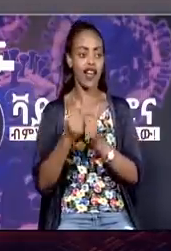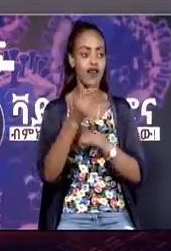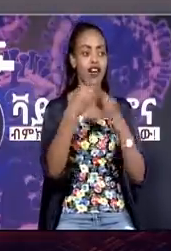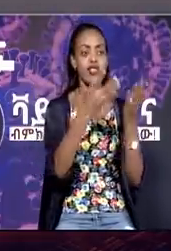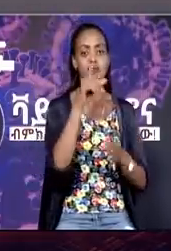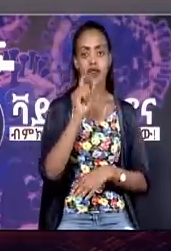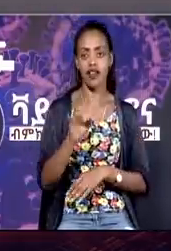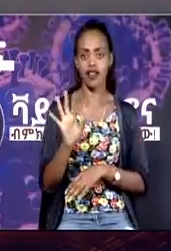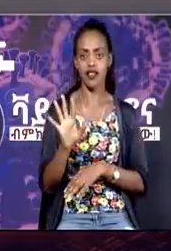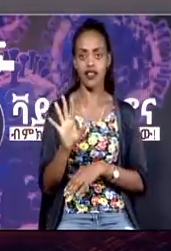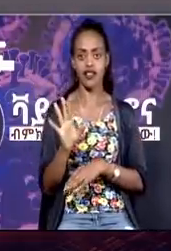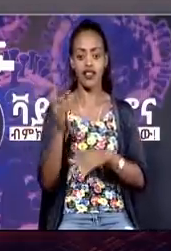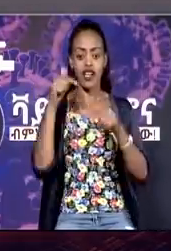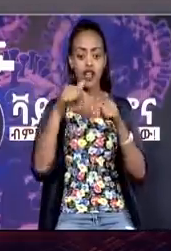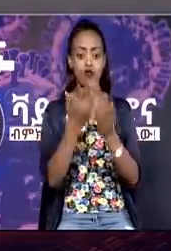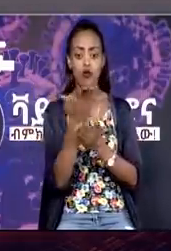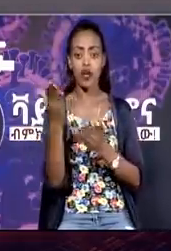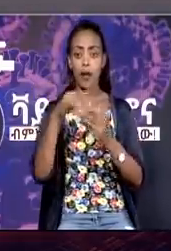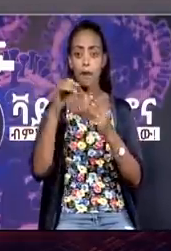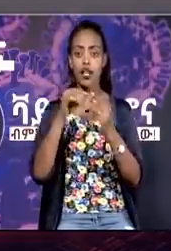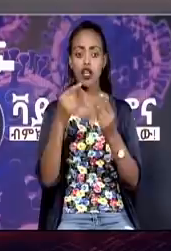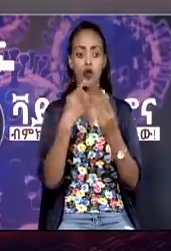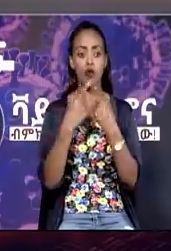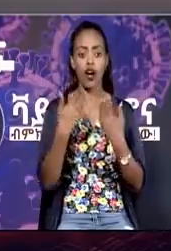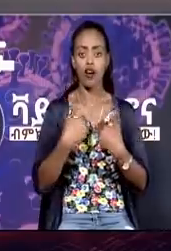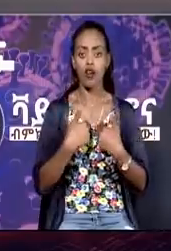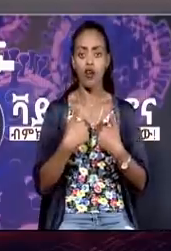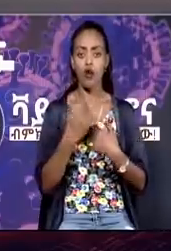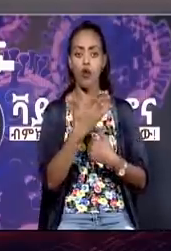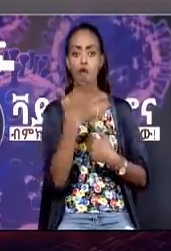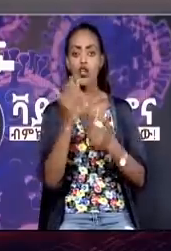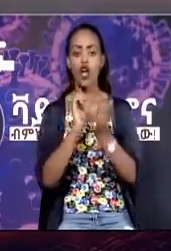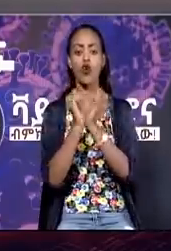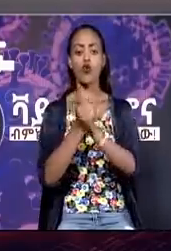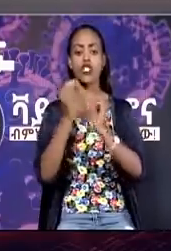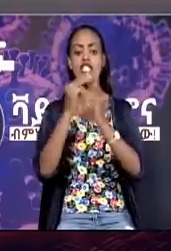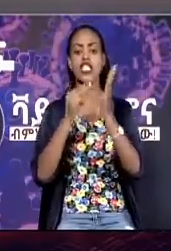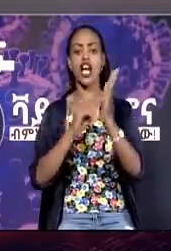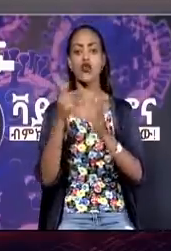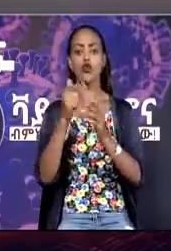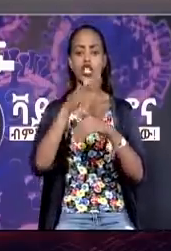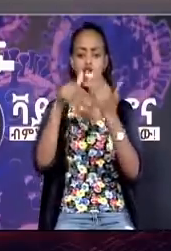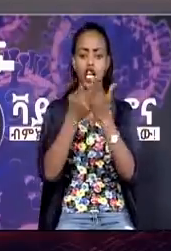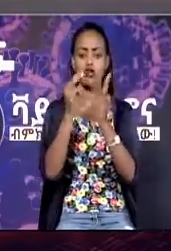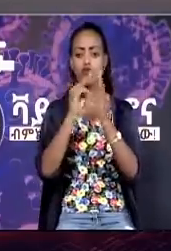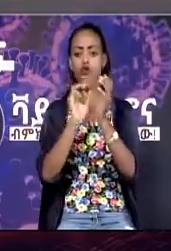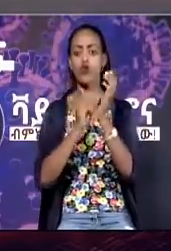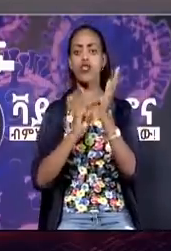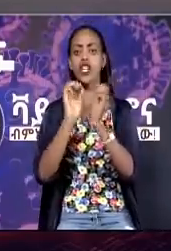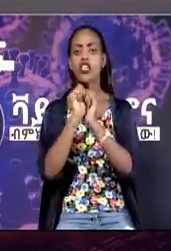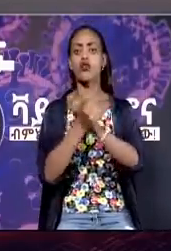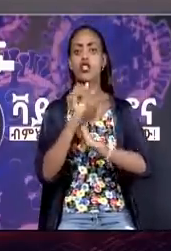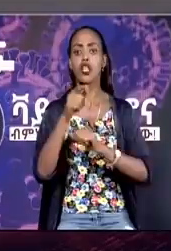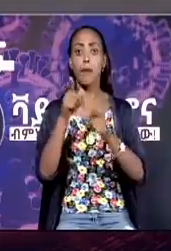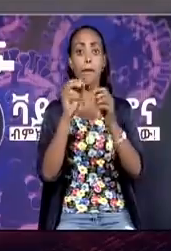የብልካ። ሕዚ ጉዳይ መረፃ ክውጋዕ እንተሎ ጉዳይ ለውጢ ስርዓት ክኸውን ይኽእል እዩ። ቶታል ስርዓት ክልወጥ ይኽእል እዩ። በዚ መረፃ